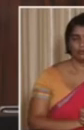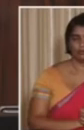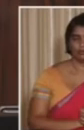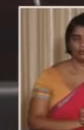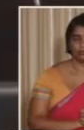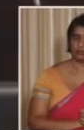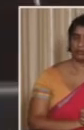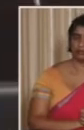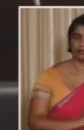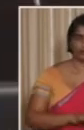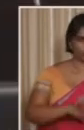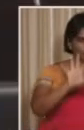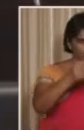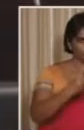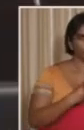it 1 minute